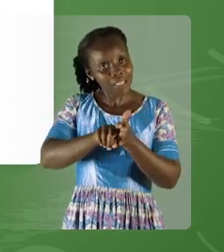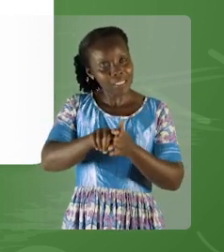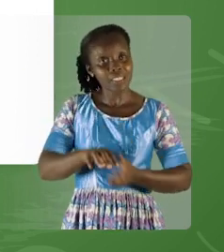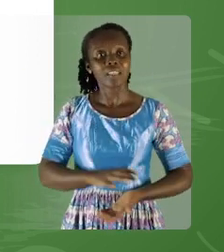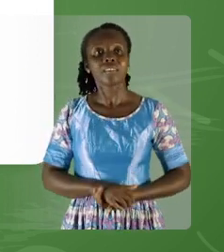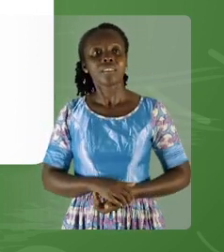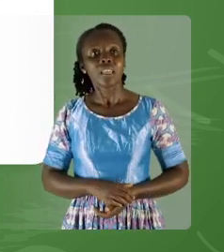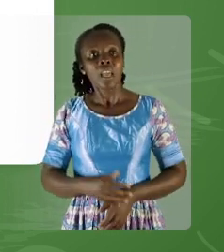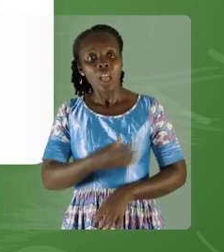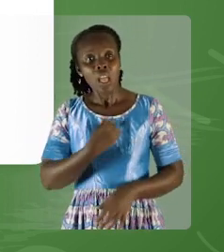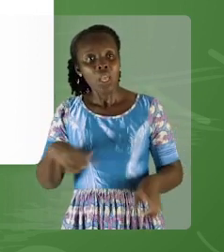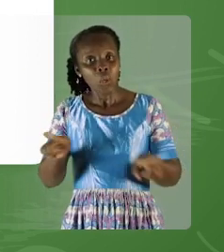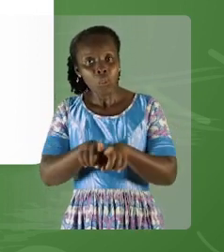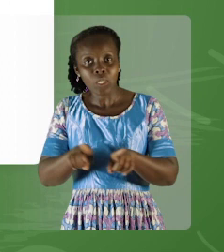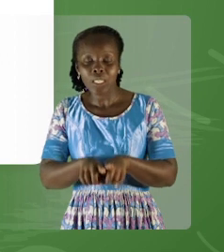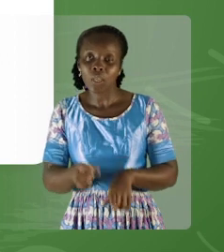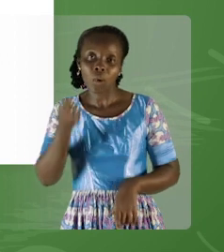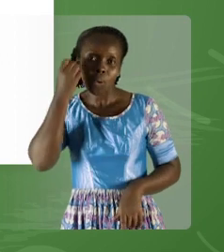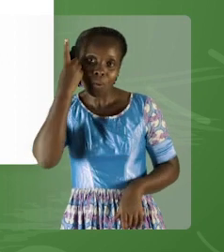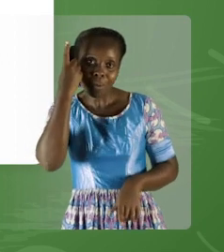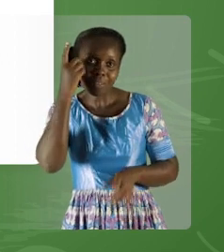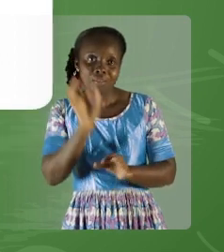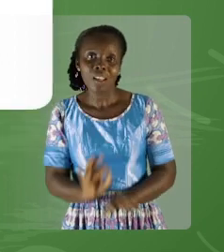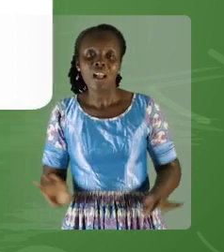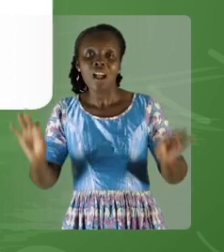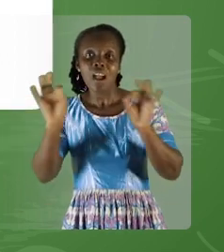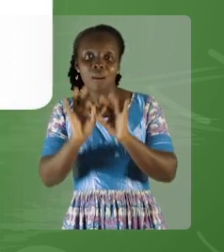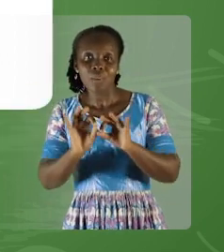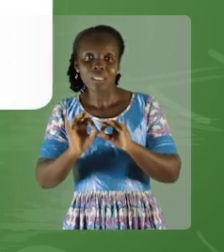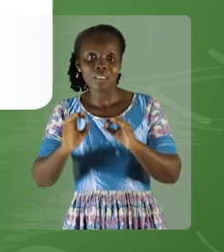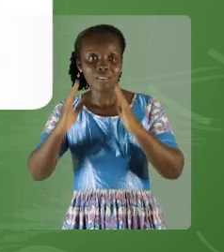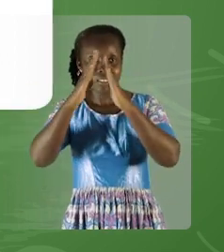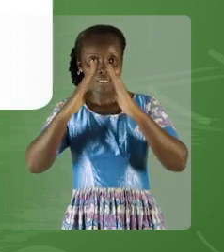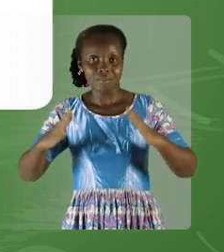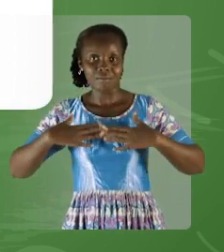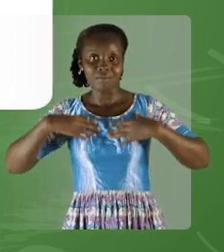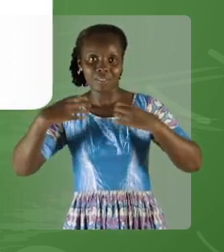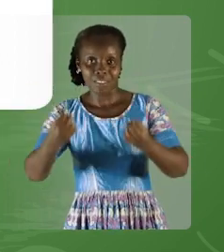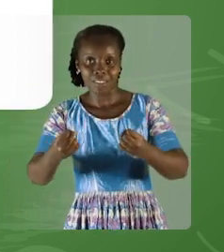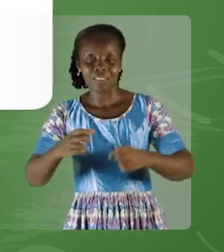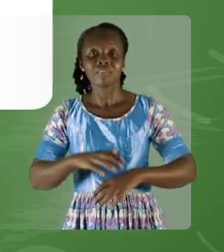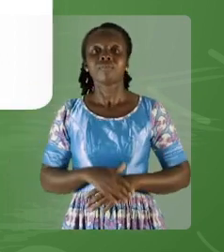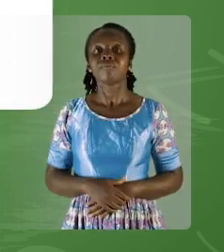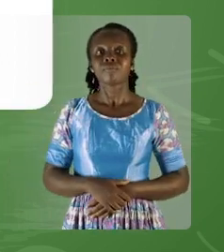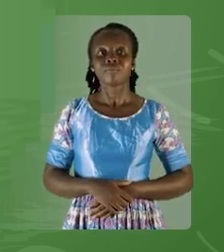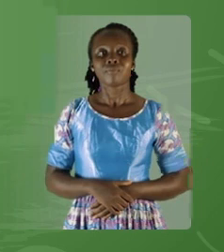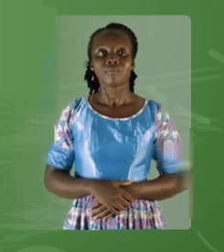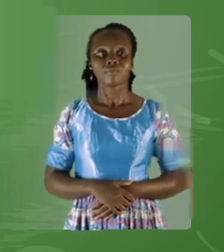parasitaires, et aussi de comprendre l'importance des centres de